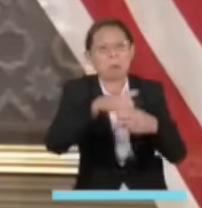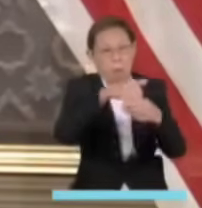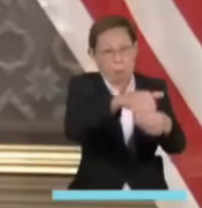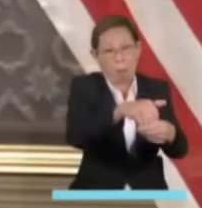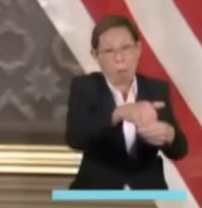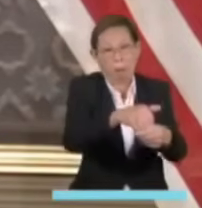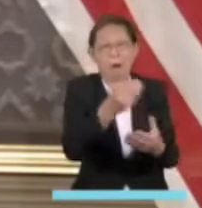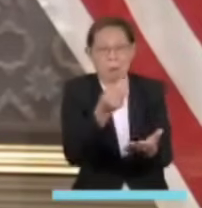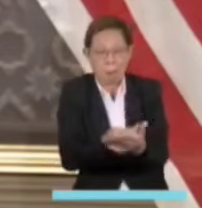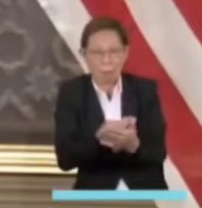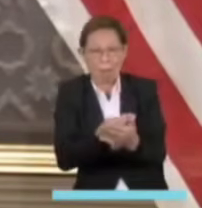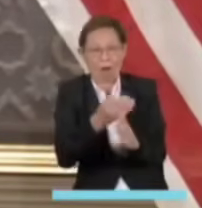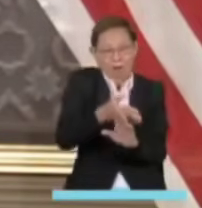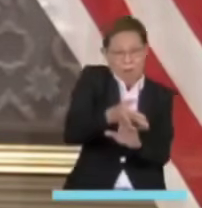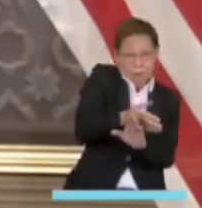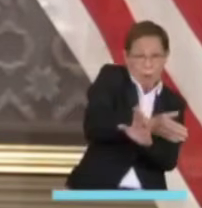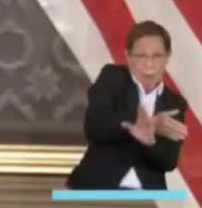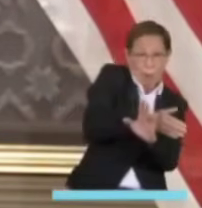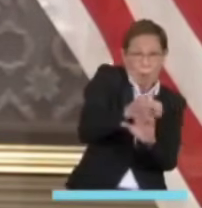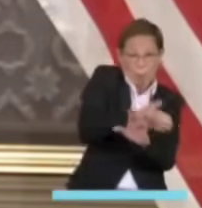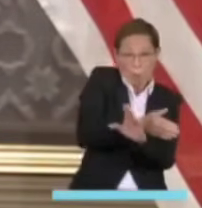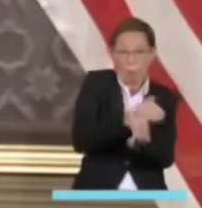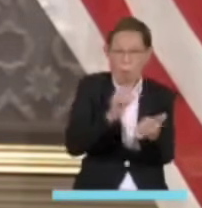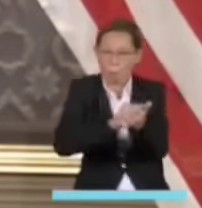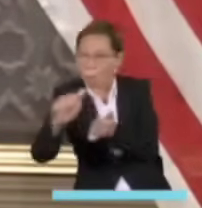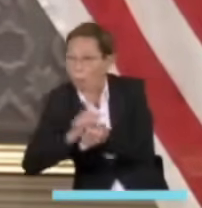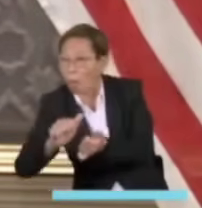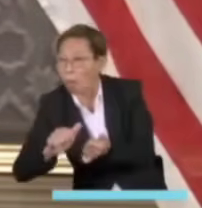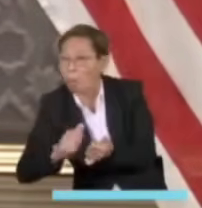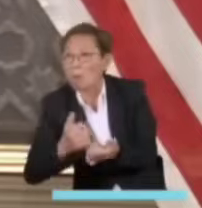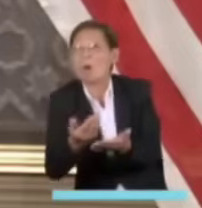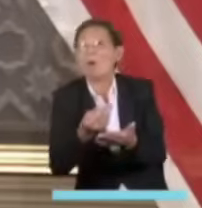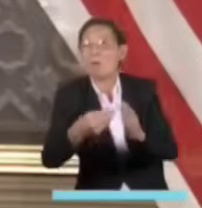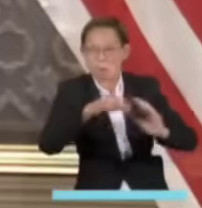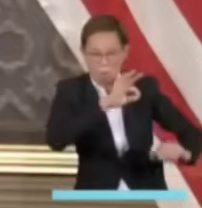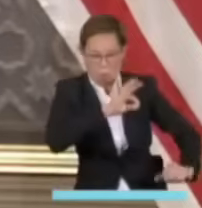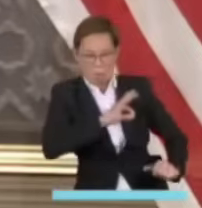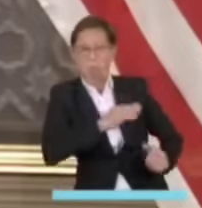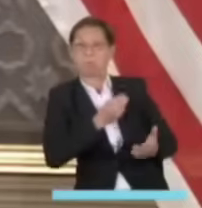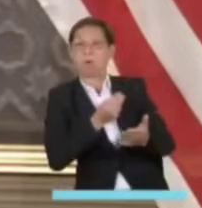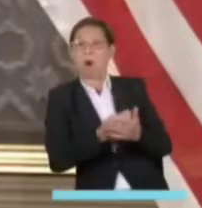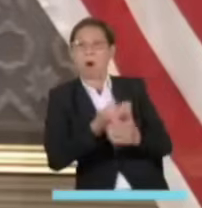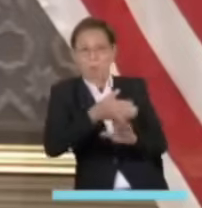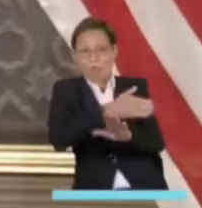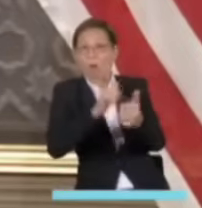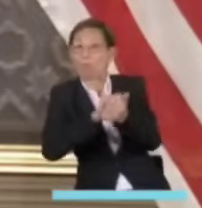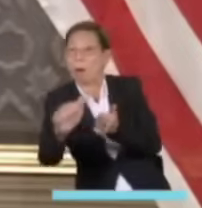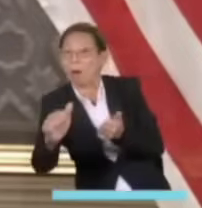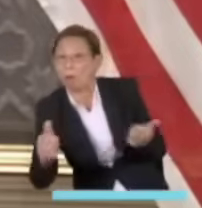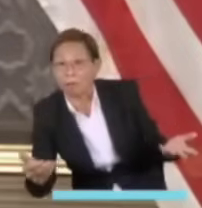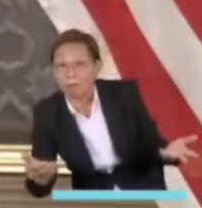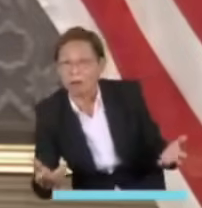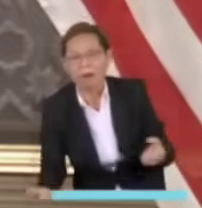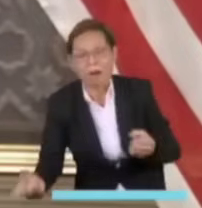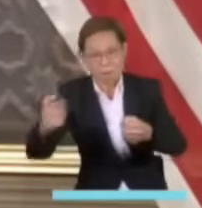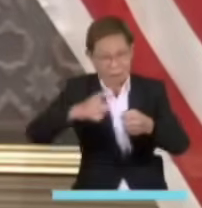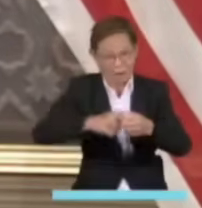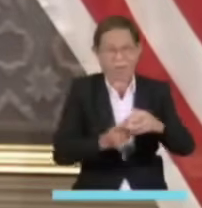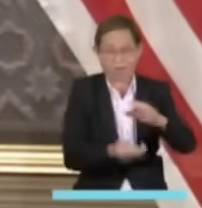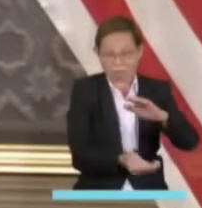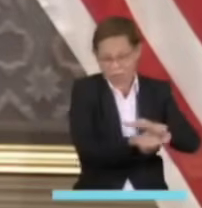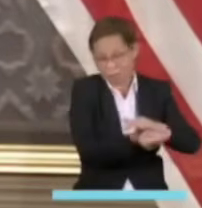harga sebelum apa-apa kelulusan diberikan. Maka soal rasuah